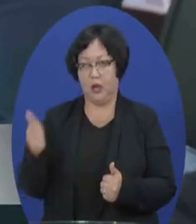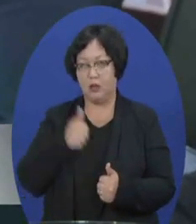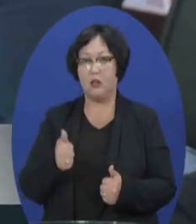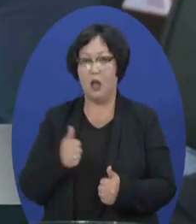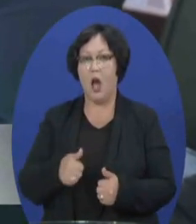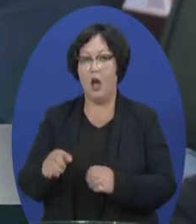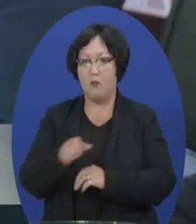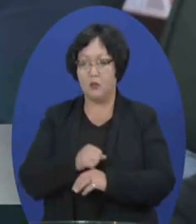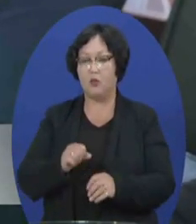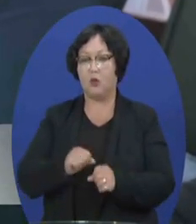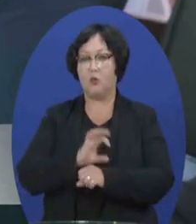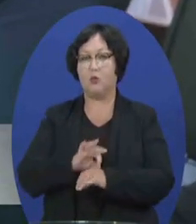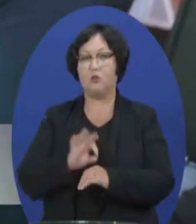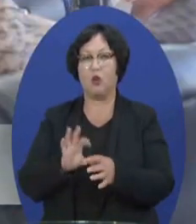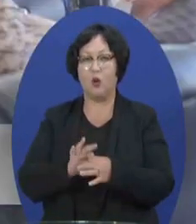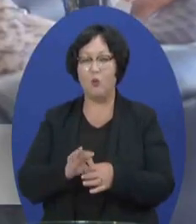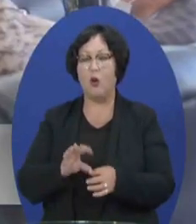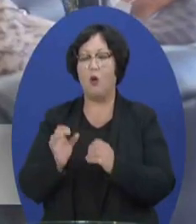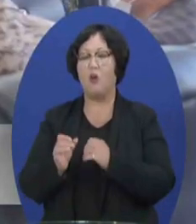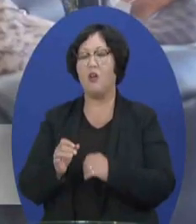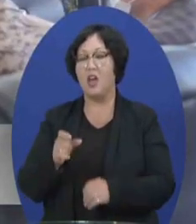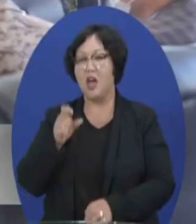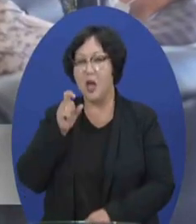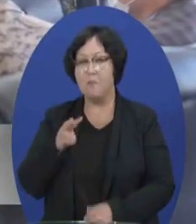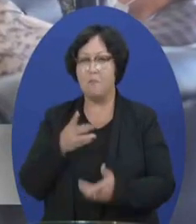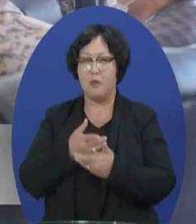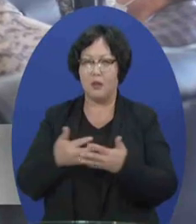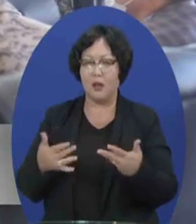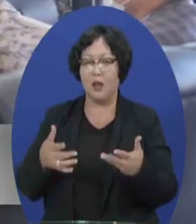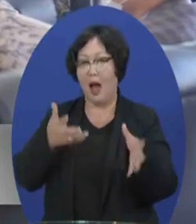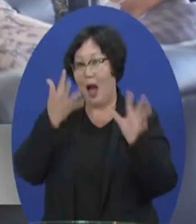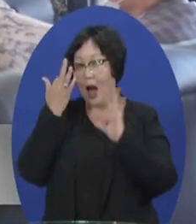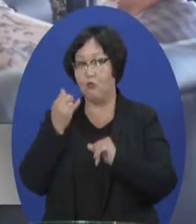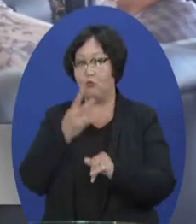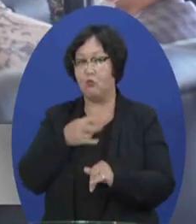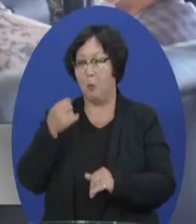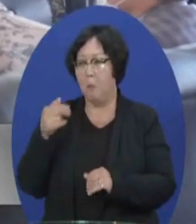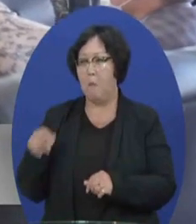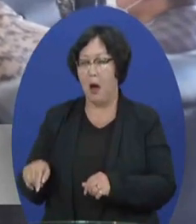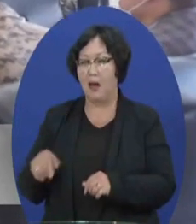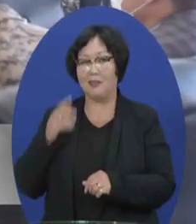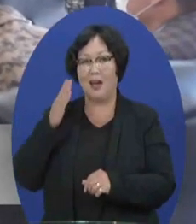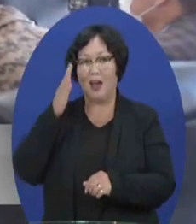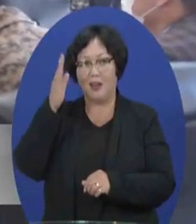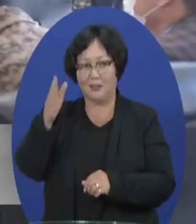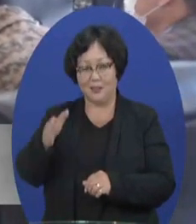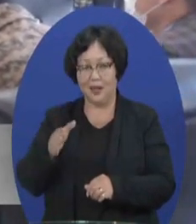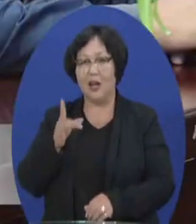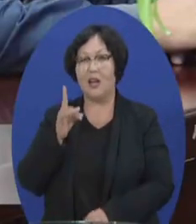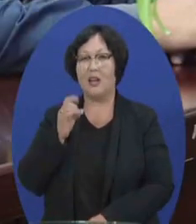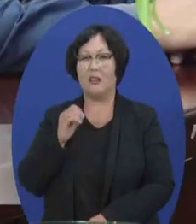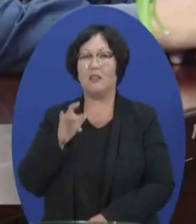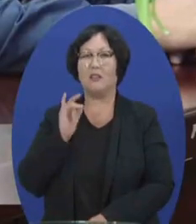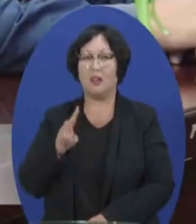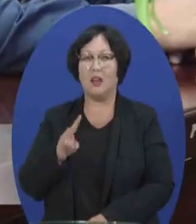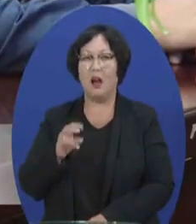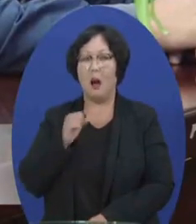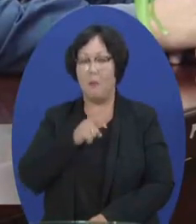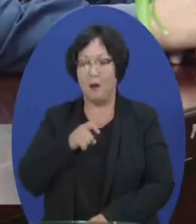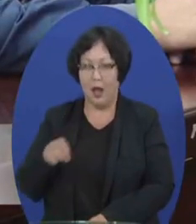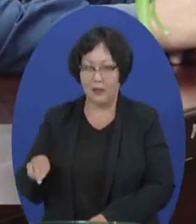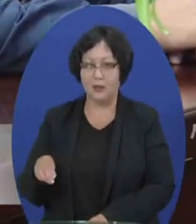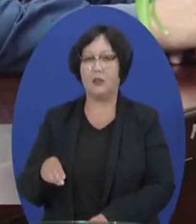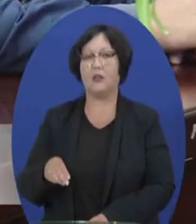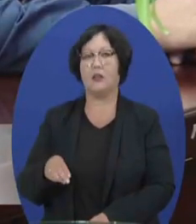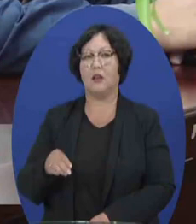эмнэлэгтэй цар дахлын үеийн өвөрмөц эмчилгээний эмийн хангамж 10 хоногийн нөөцтэй цаашдаа суурин эрентгэн аппарат болон алсын зайн дуудлагын тусгай